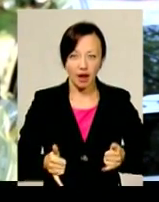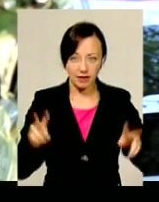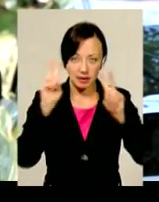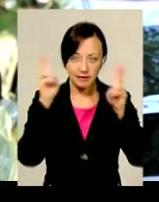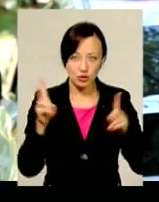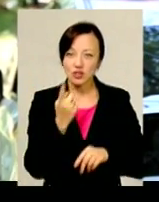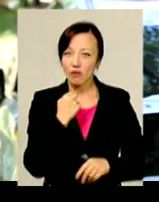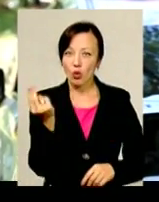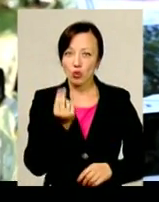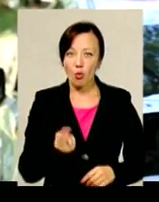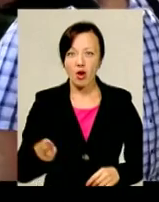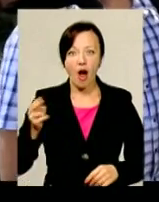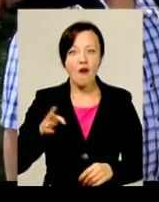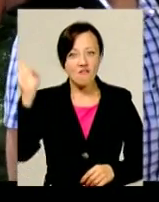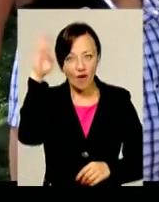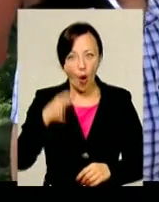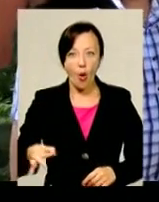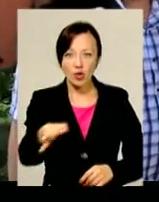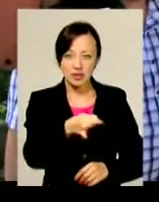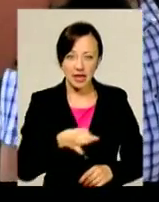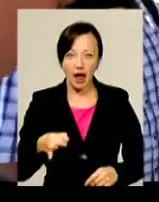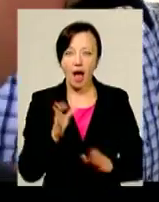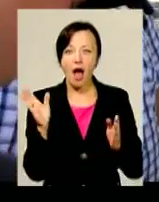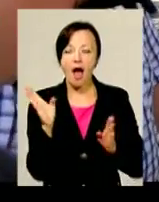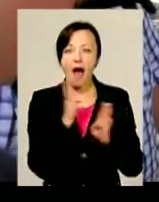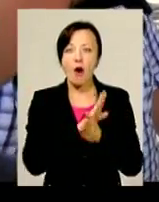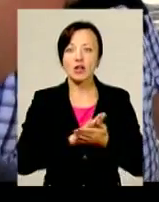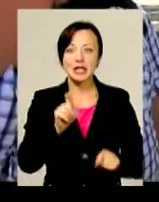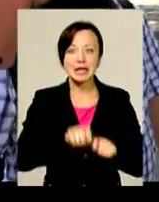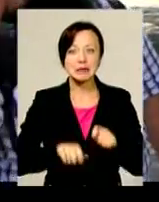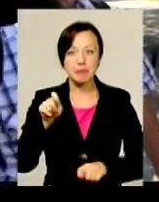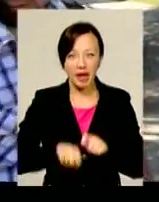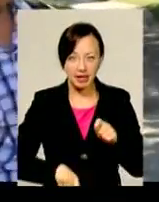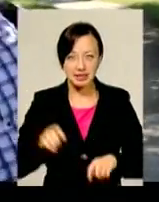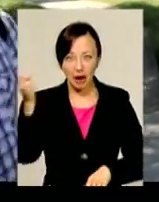речовину червоного кольору в озеро. Екологічна інспекція в Хмельницькій області.